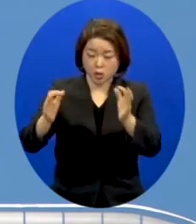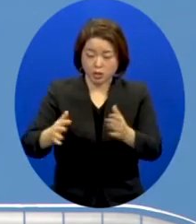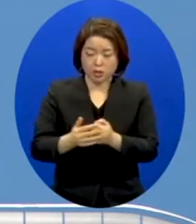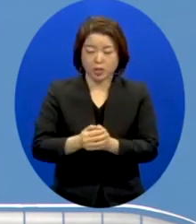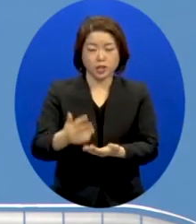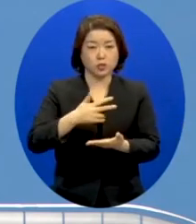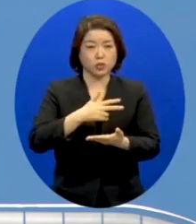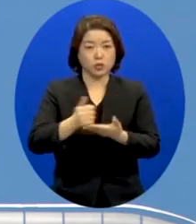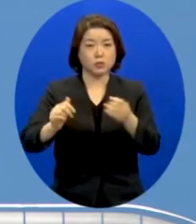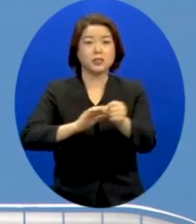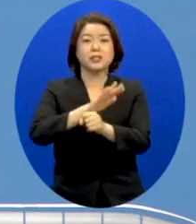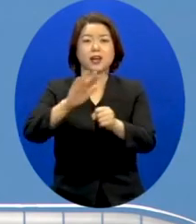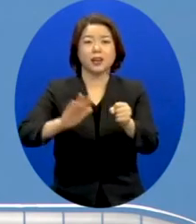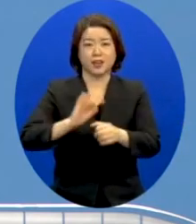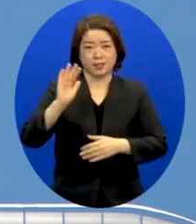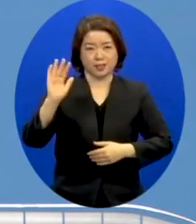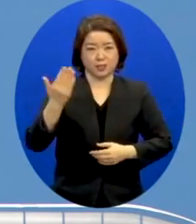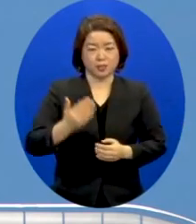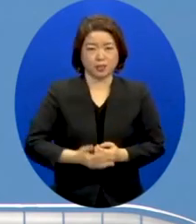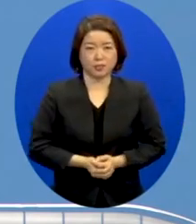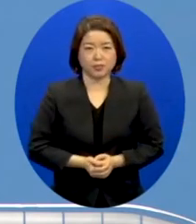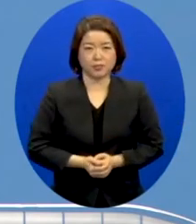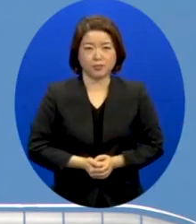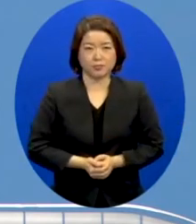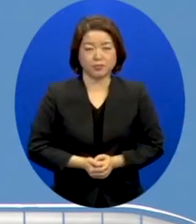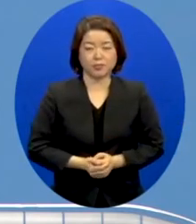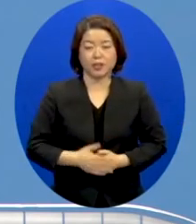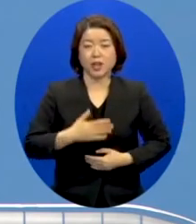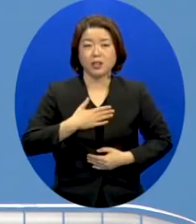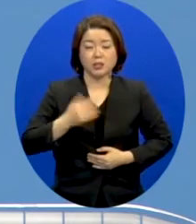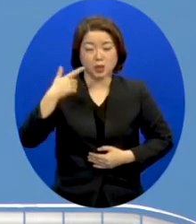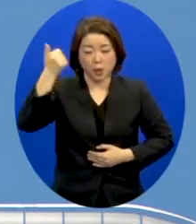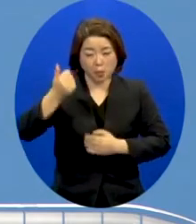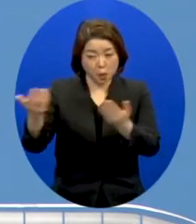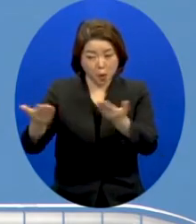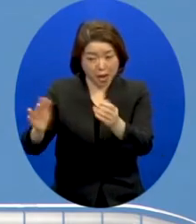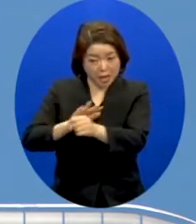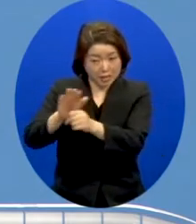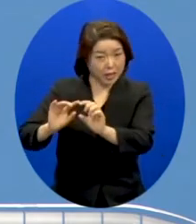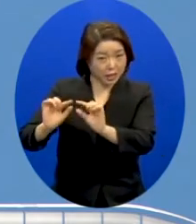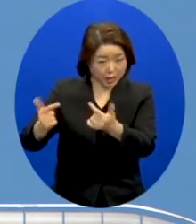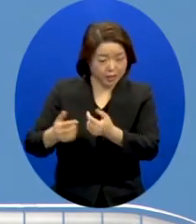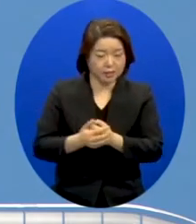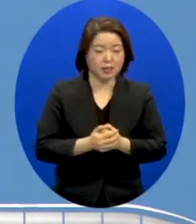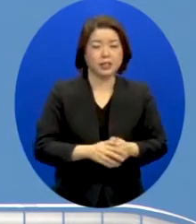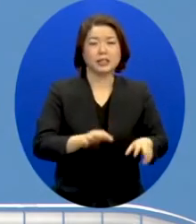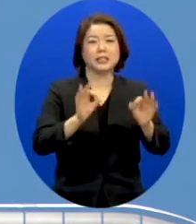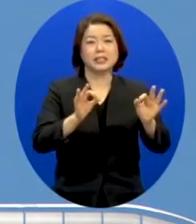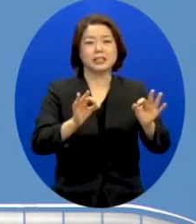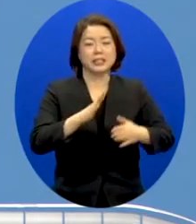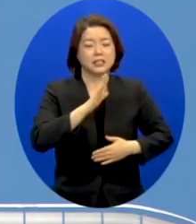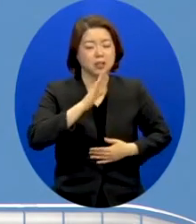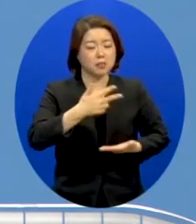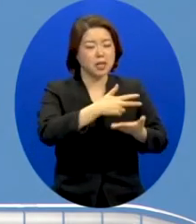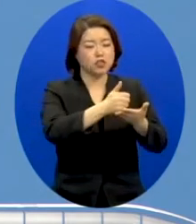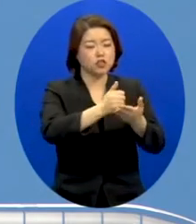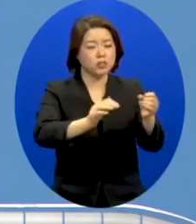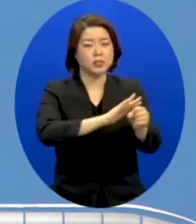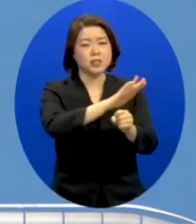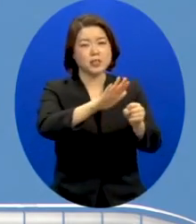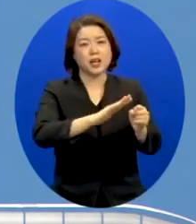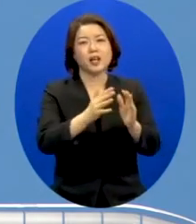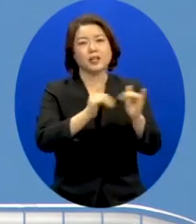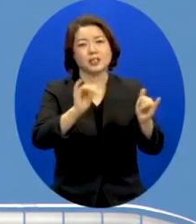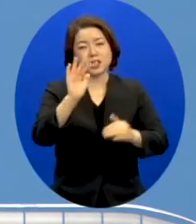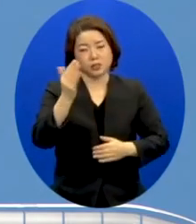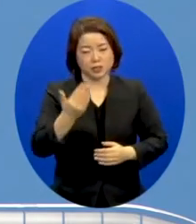사랑하게 되 더락 저는 목회를 사랑하는 것보다 이제는 정말 주님을 사랑하는 자가 됐습니다